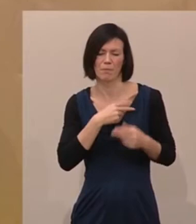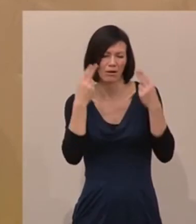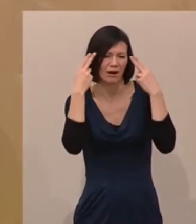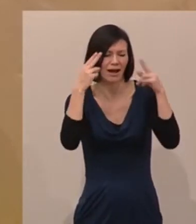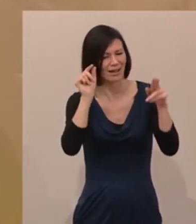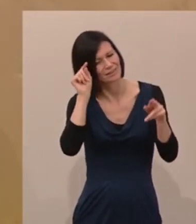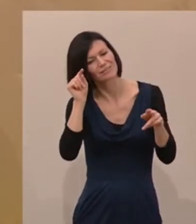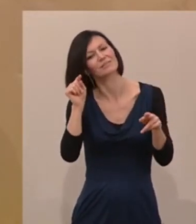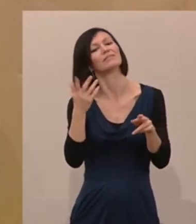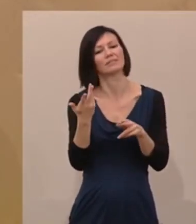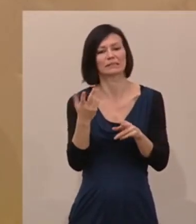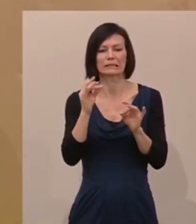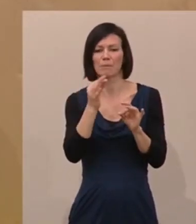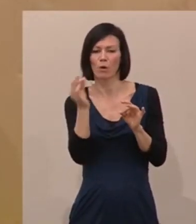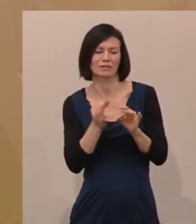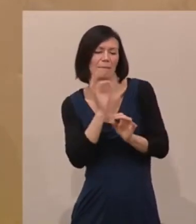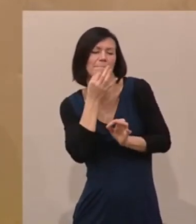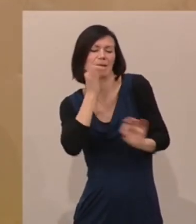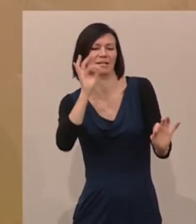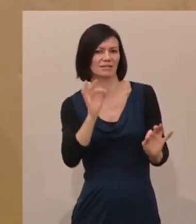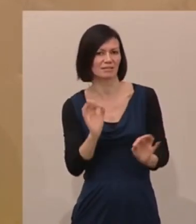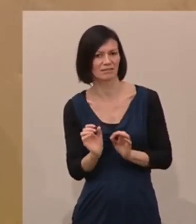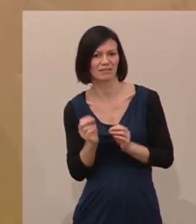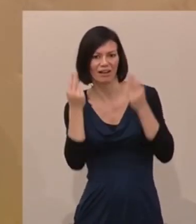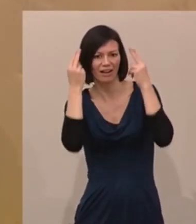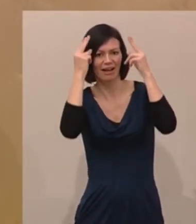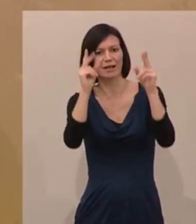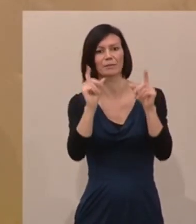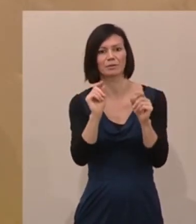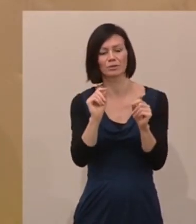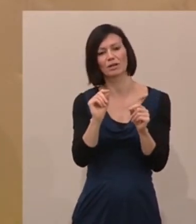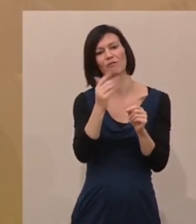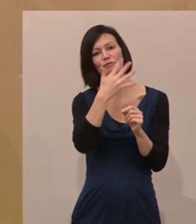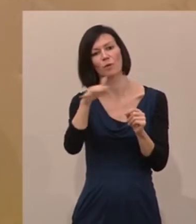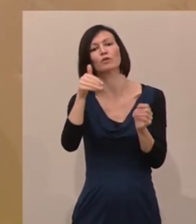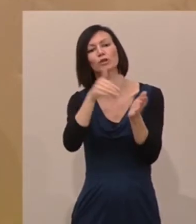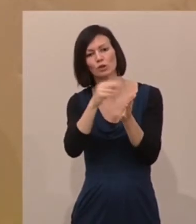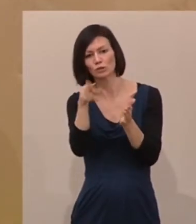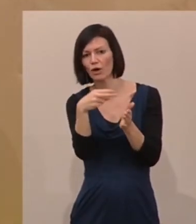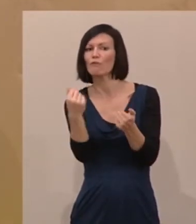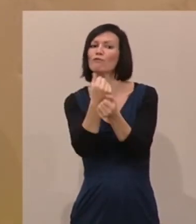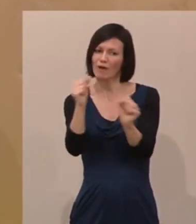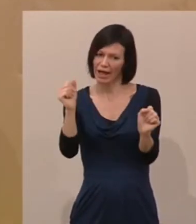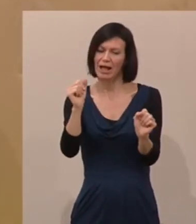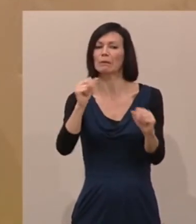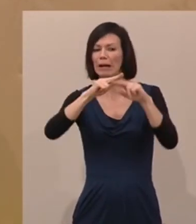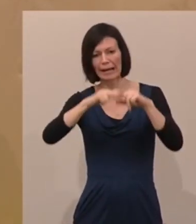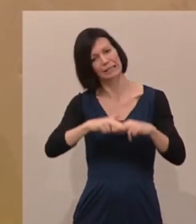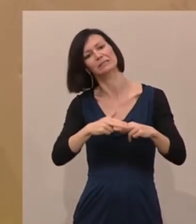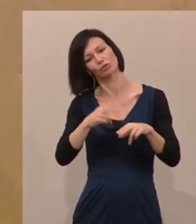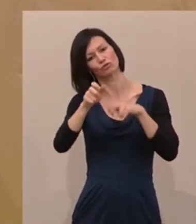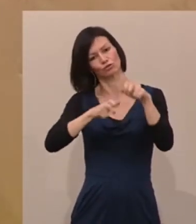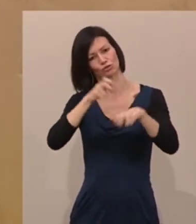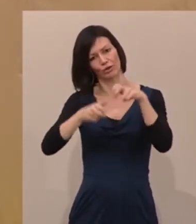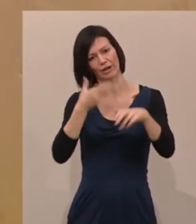Top-Vermögensinhaber, der Top 10%, mit einem Freibetrag von 500.000. Das würde ausreichen, um diesen von